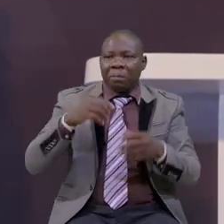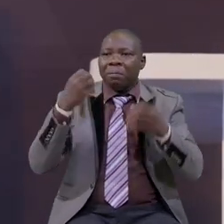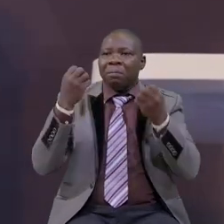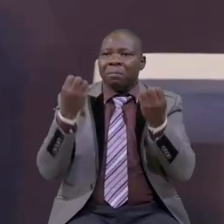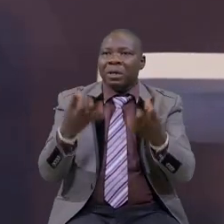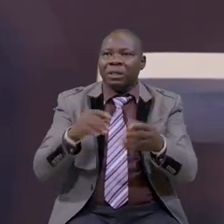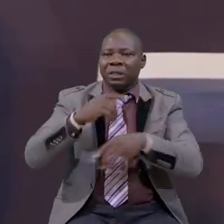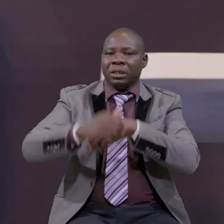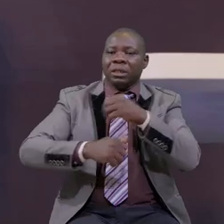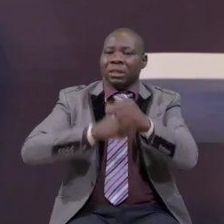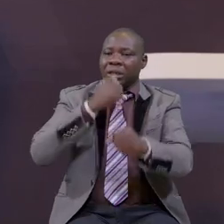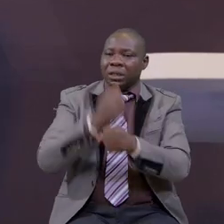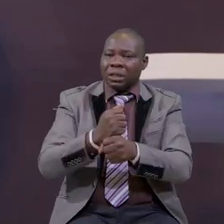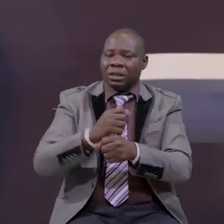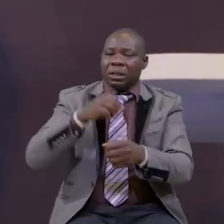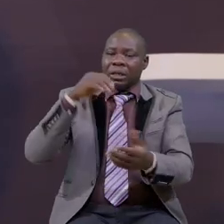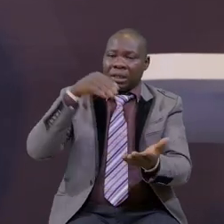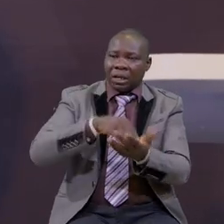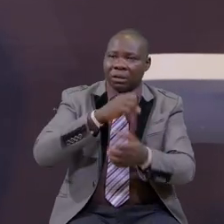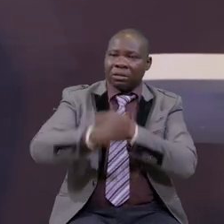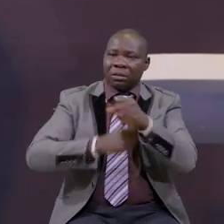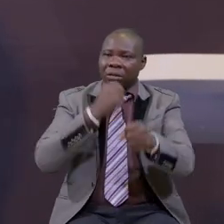100 ans, quand il va vouloir